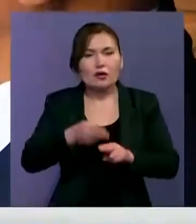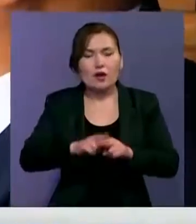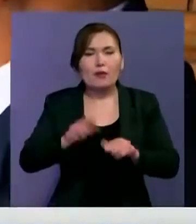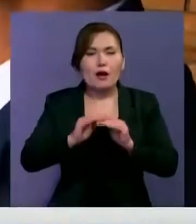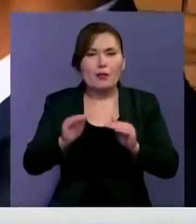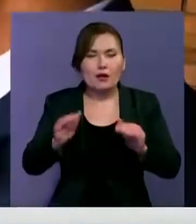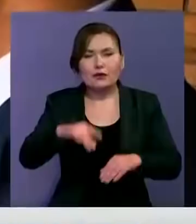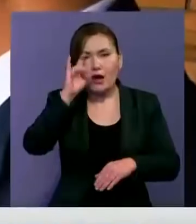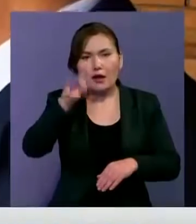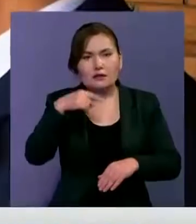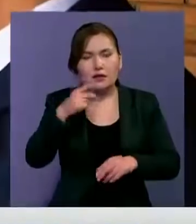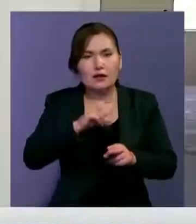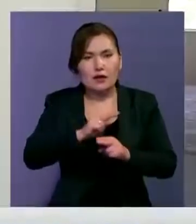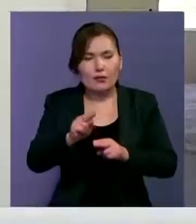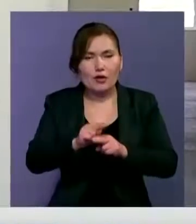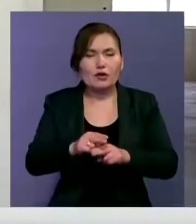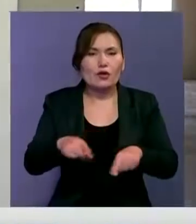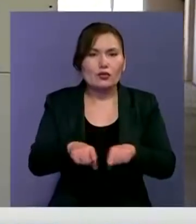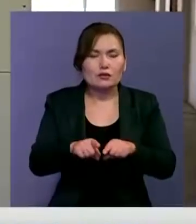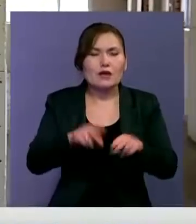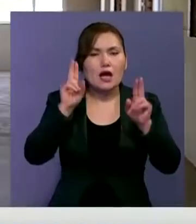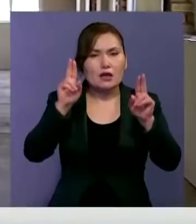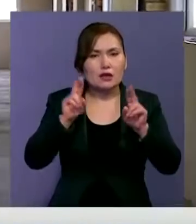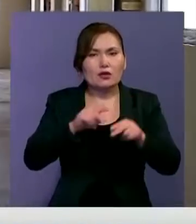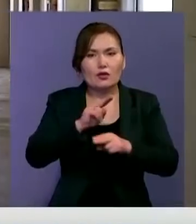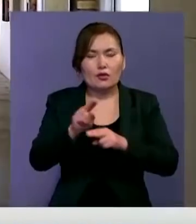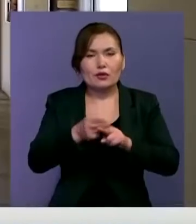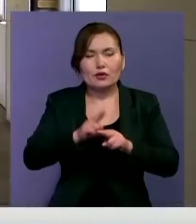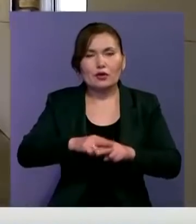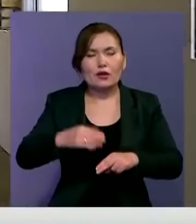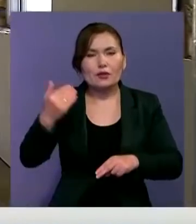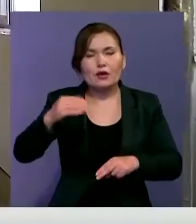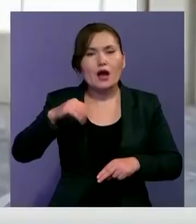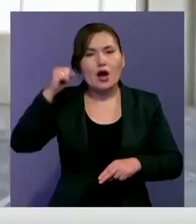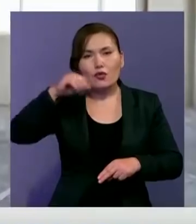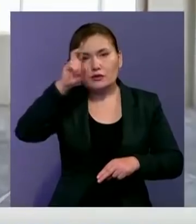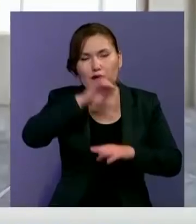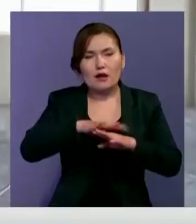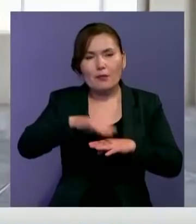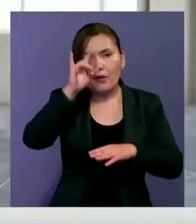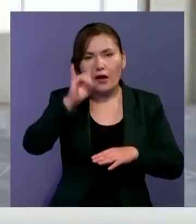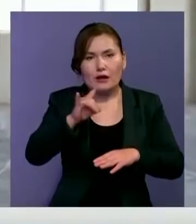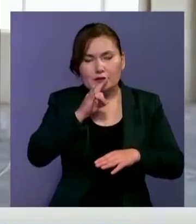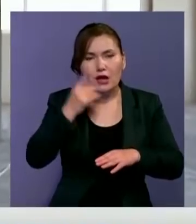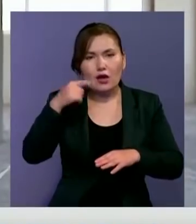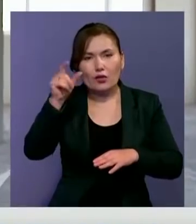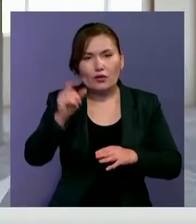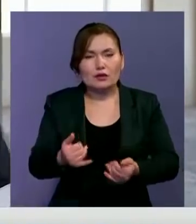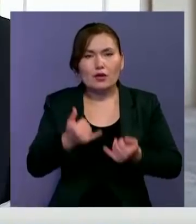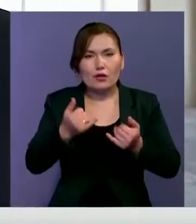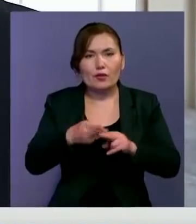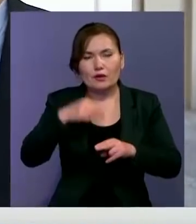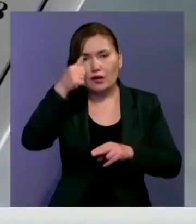балаларды бауырмалдыққа һәм қазақылыққа тәрбиелеу. Қандас бауырымыз Өзбекстанда ұлтымыздың ұлыларын жиі ұлықтайды. Мысалы,